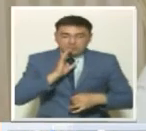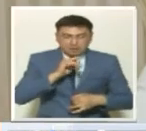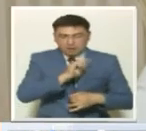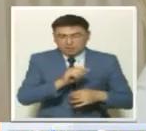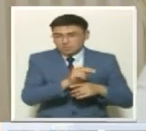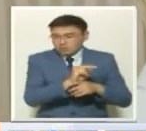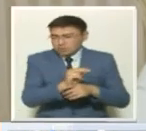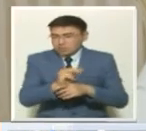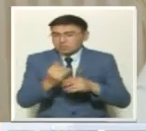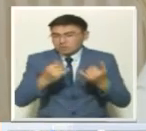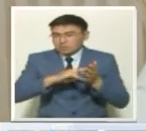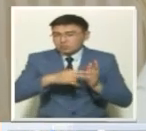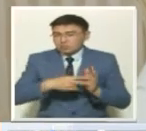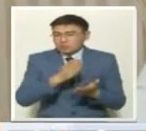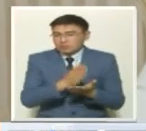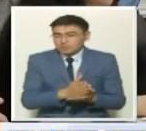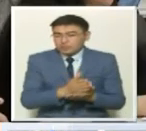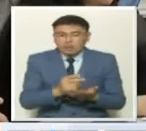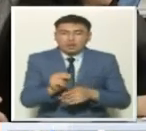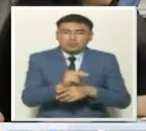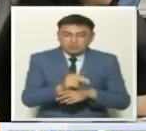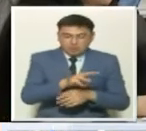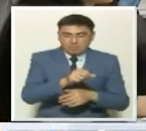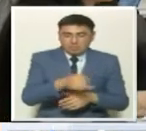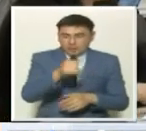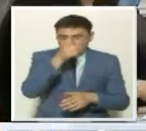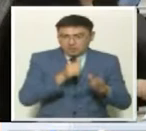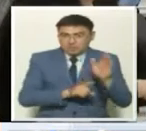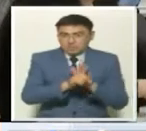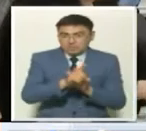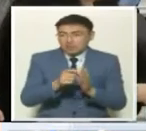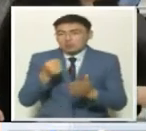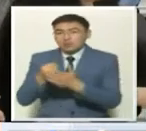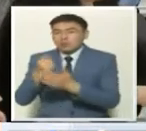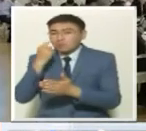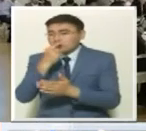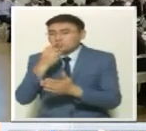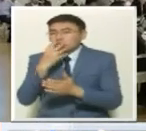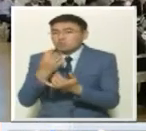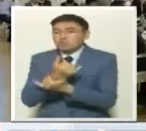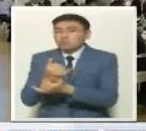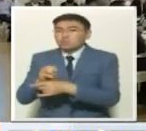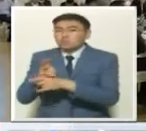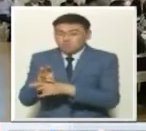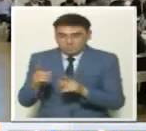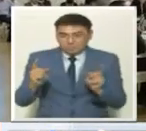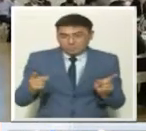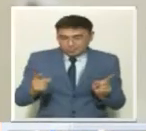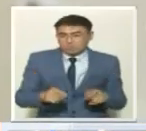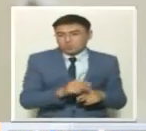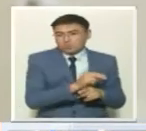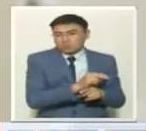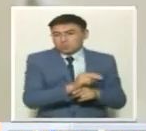жөндеу жұмыстары жоспарлануда. Жөндеу жұмыстары мамыр айында басталып, жылыту маусымы басталғанға дейін аяқталатын болады. Өз кезегінде